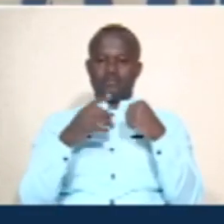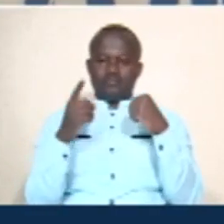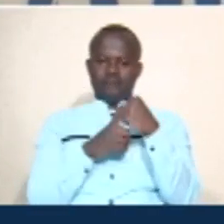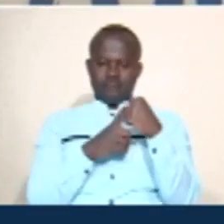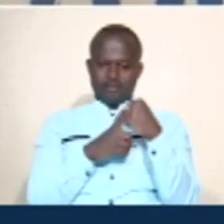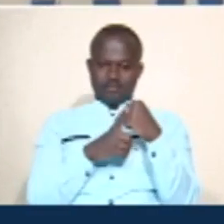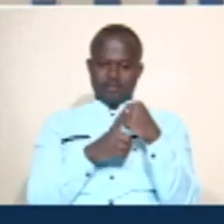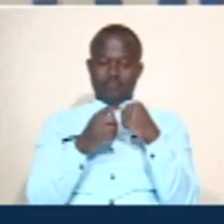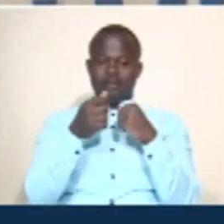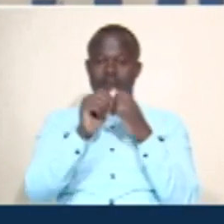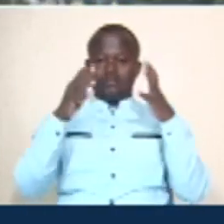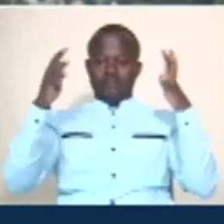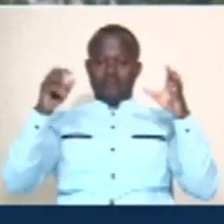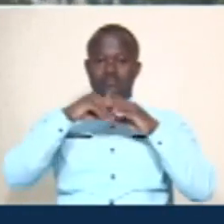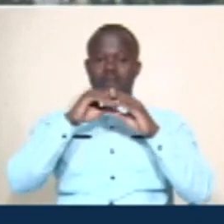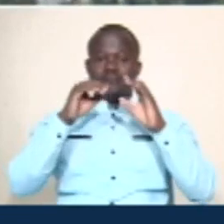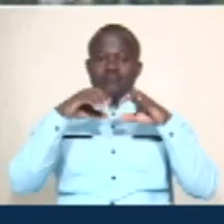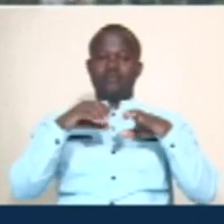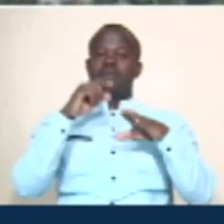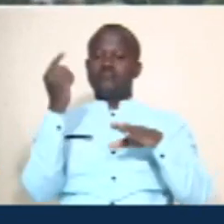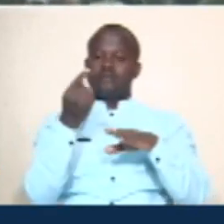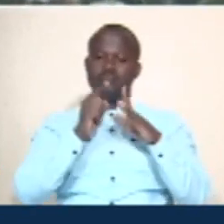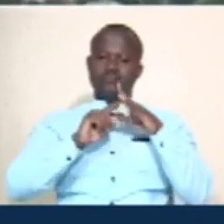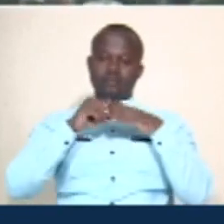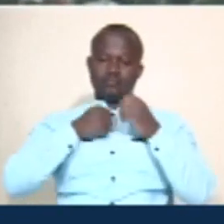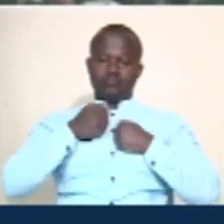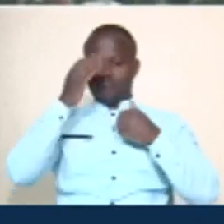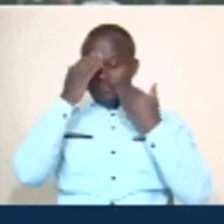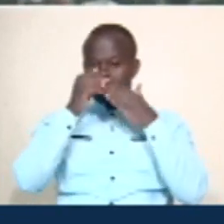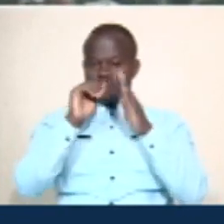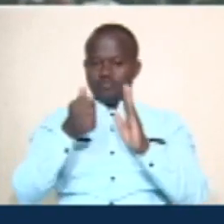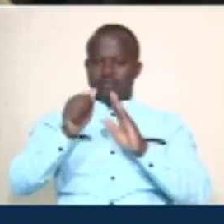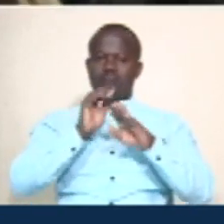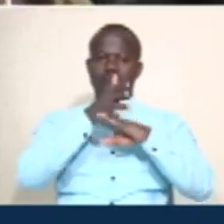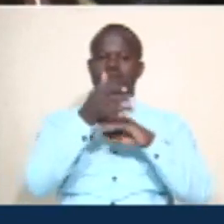1996. Niyo nini muzibamo abakongomani gusa bahungiye mu Rwanda kuko irimo abarenga